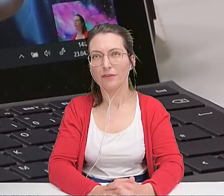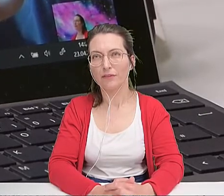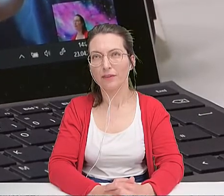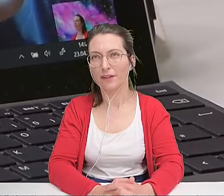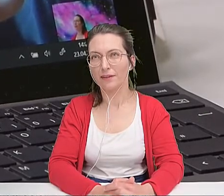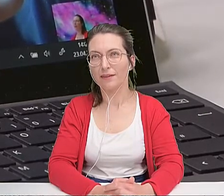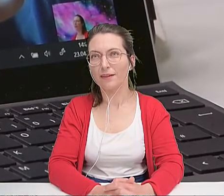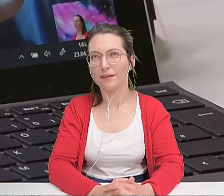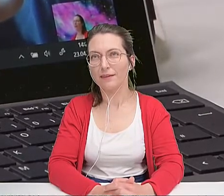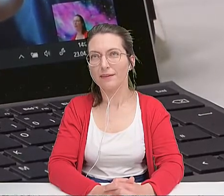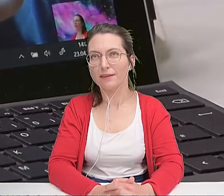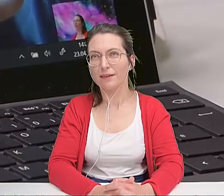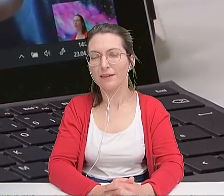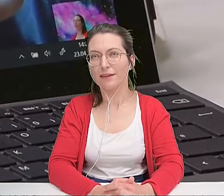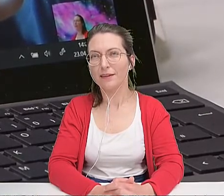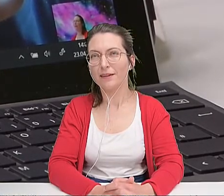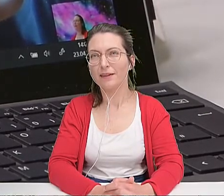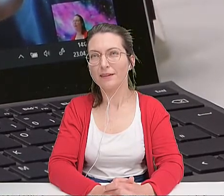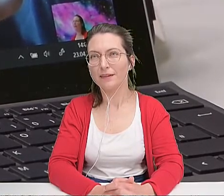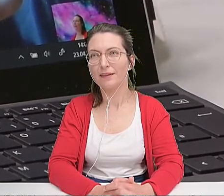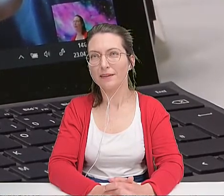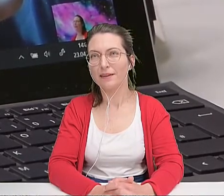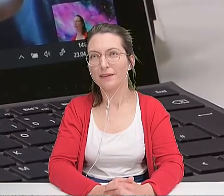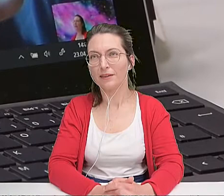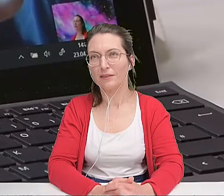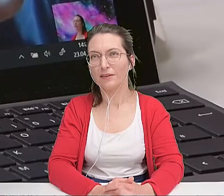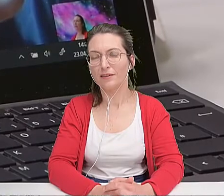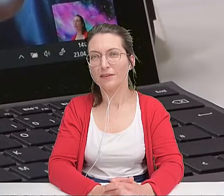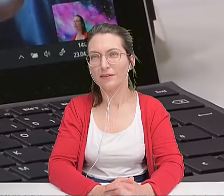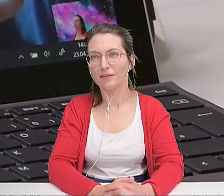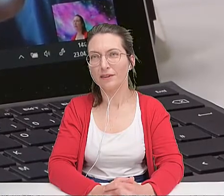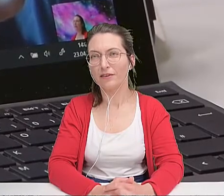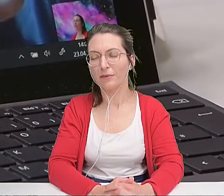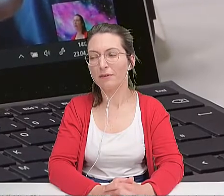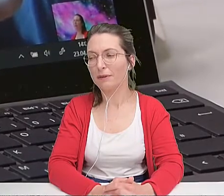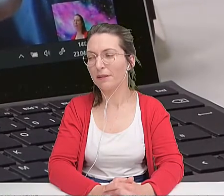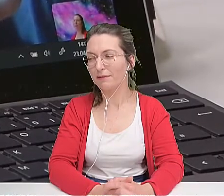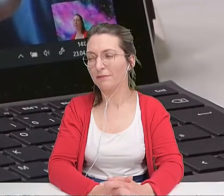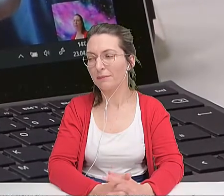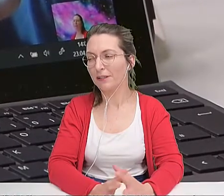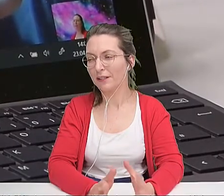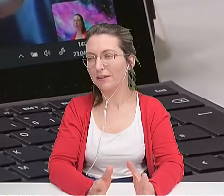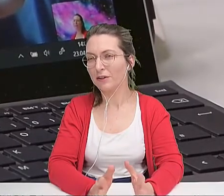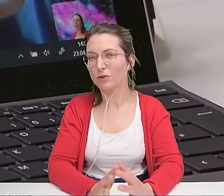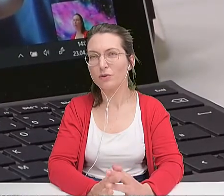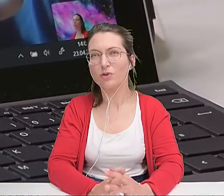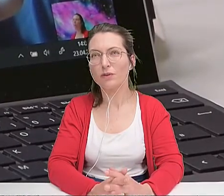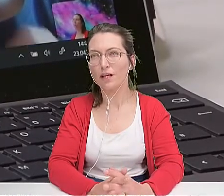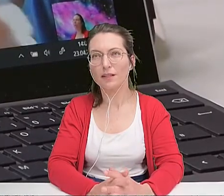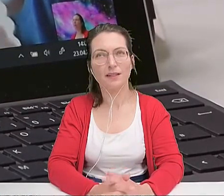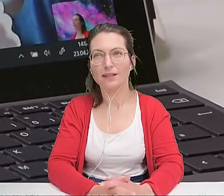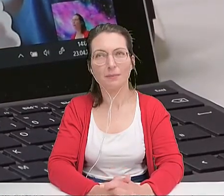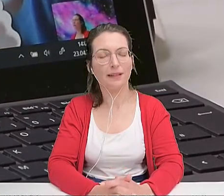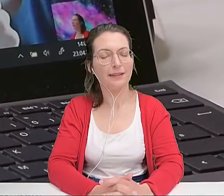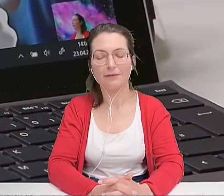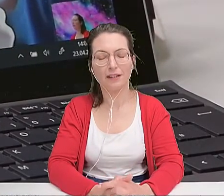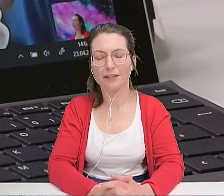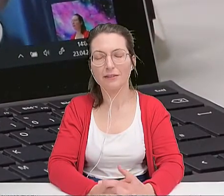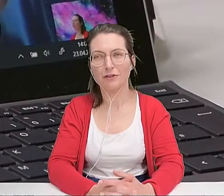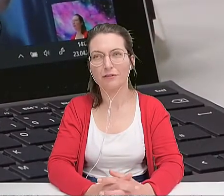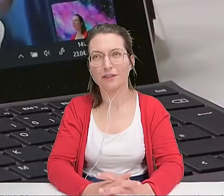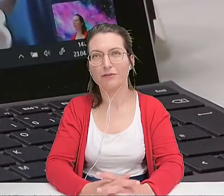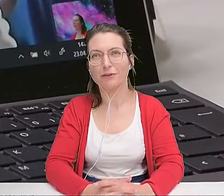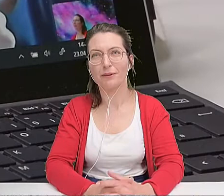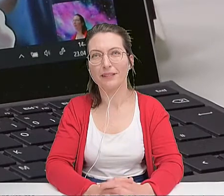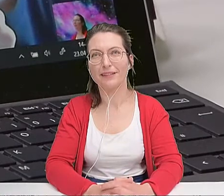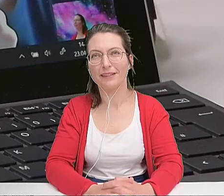Das ist jedes Jahr, hunderttausende Kinder machen jedes Jahr Mathe-Känguru. Ne? Das und ist immer, wenn man Kinder in der Grundschule hat, dann hat man definitiv